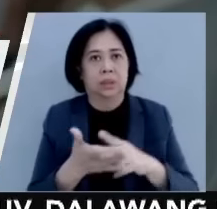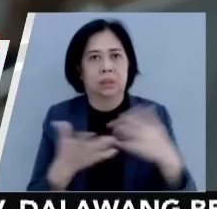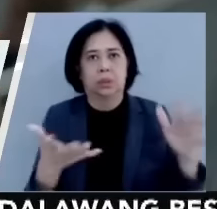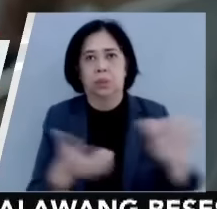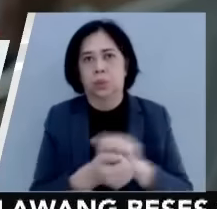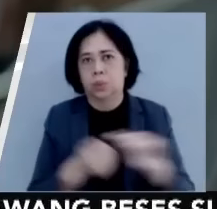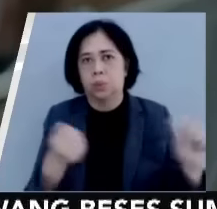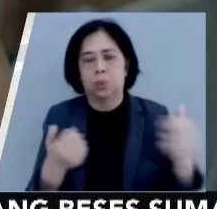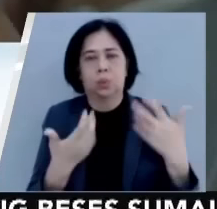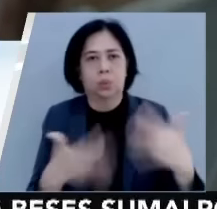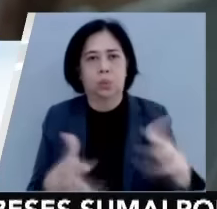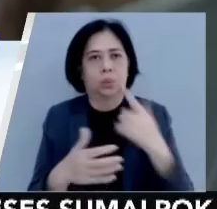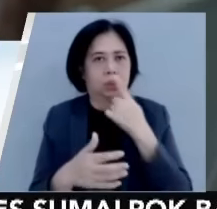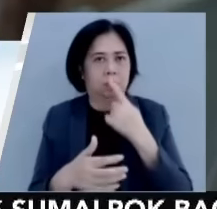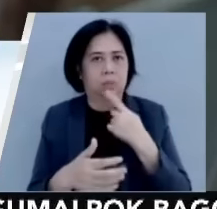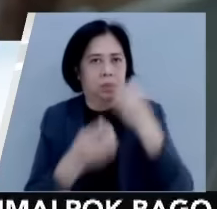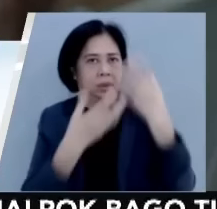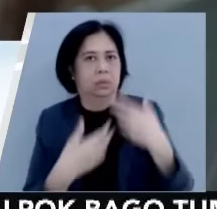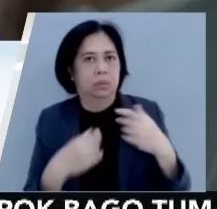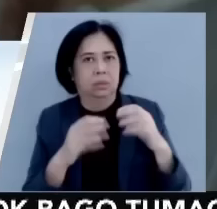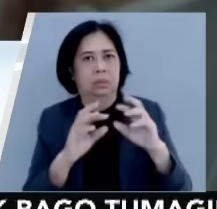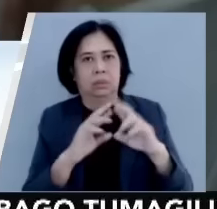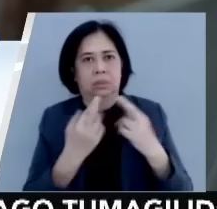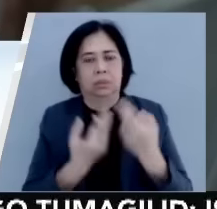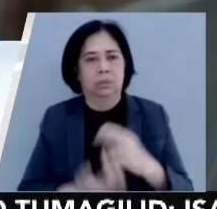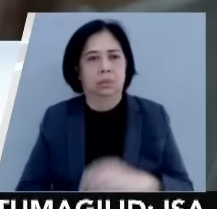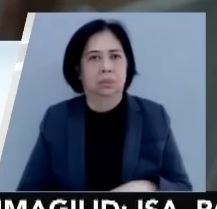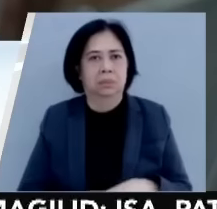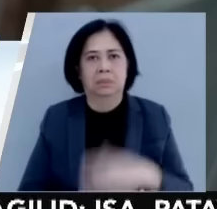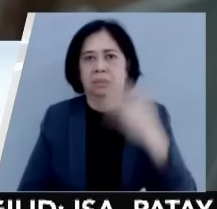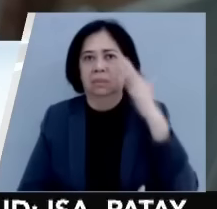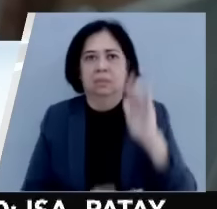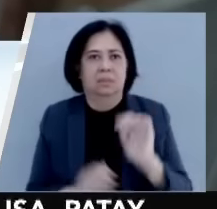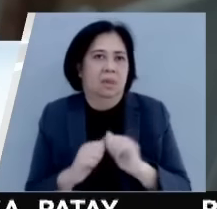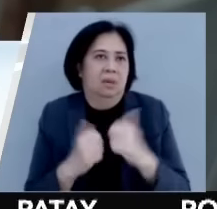na-wash out daw po. Ay, paano? Hindi ko po alam kung paano.